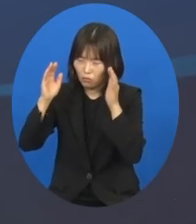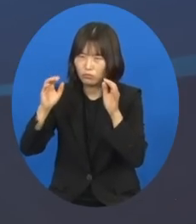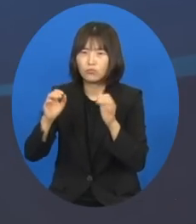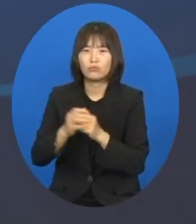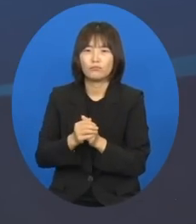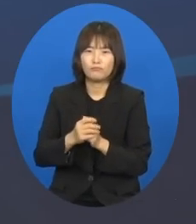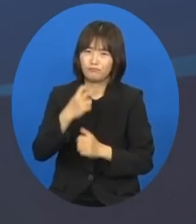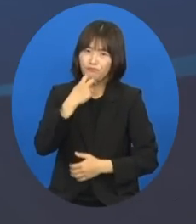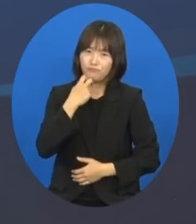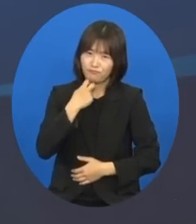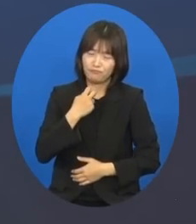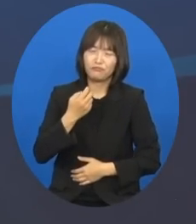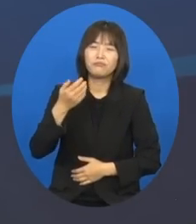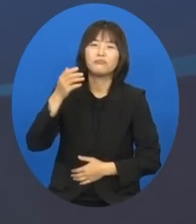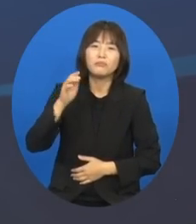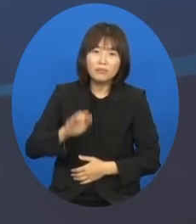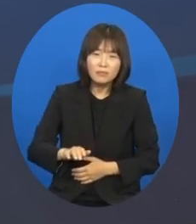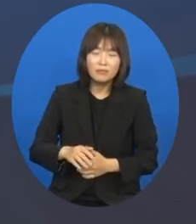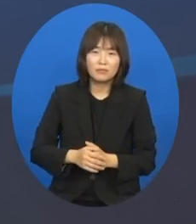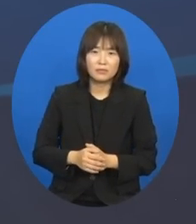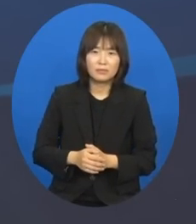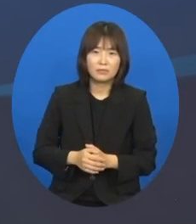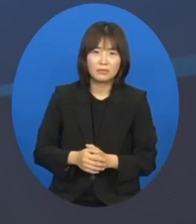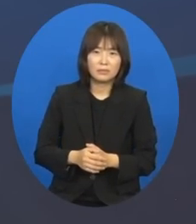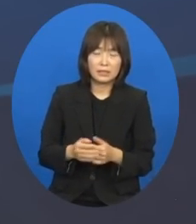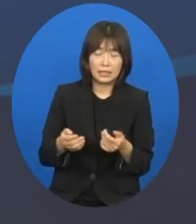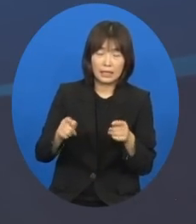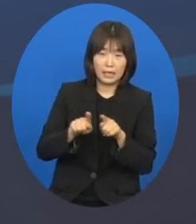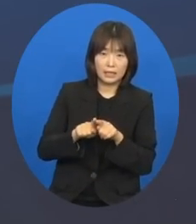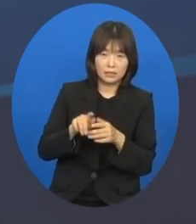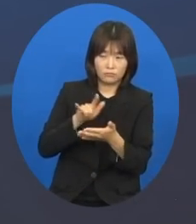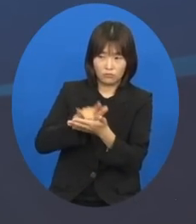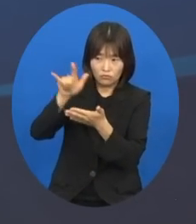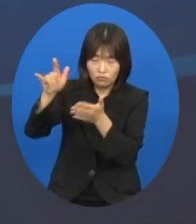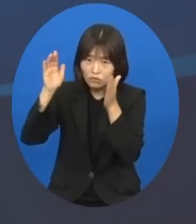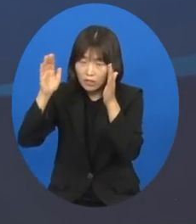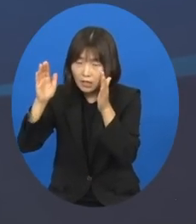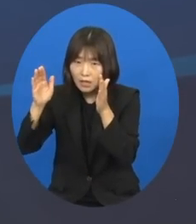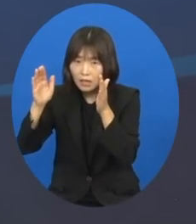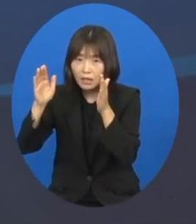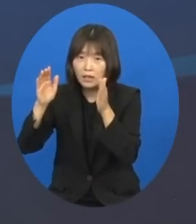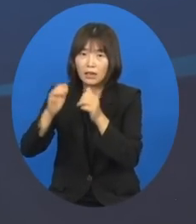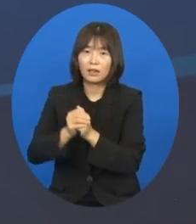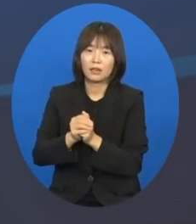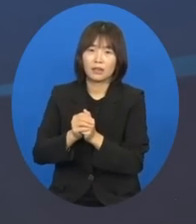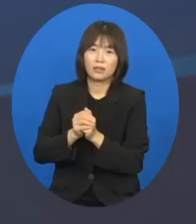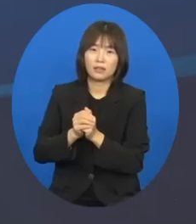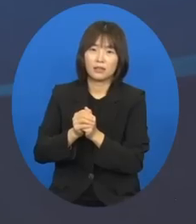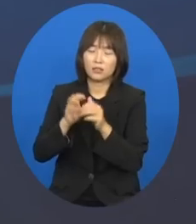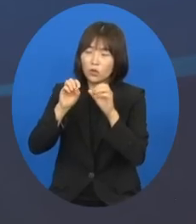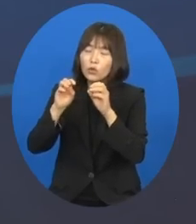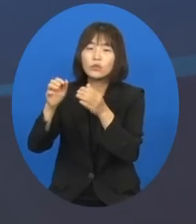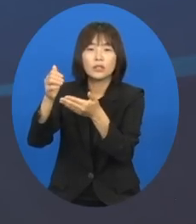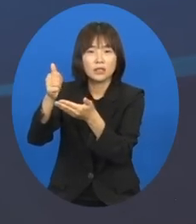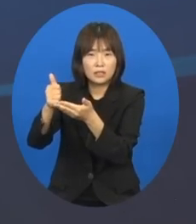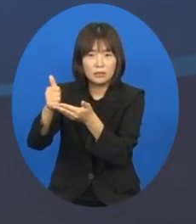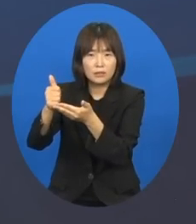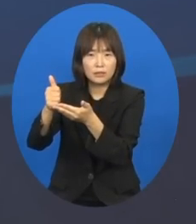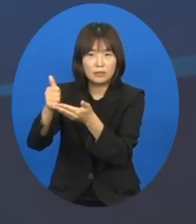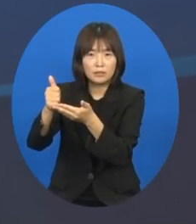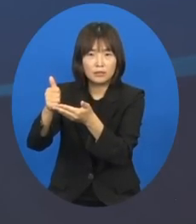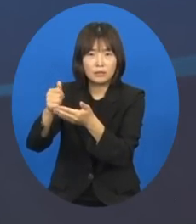하는데 같이 유학으로 온 서너 살 많은 전도사님이 유학생들의 로망인